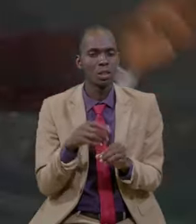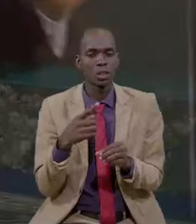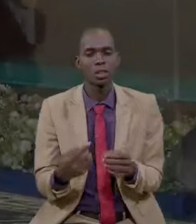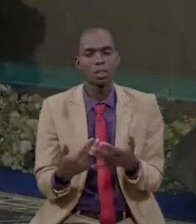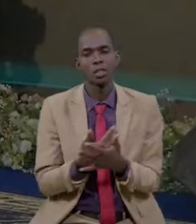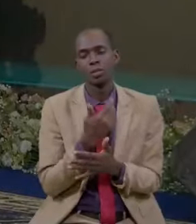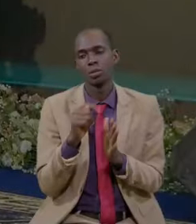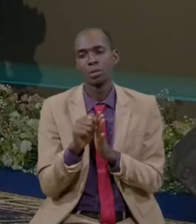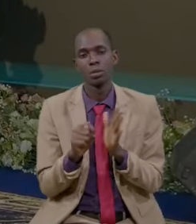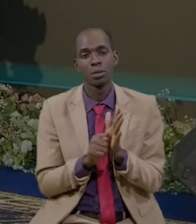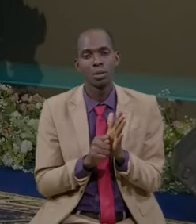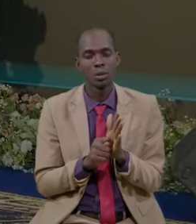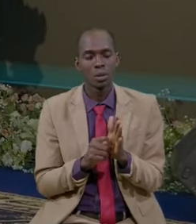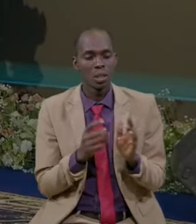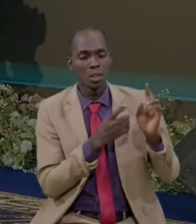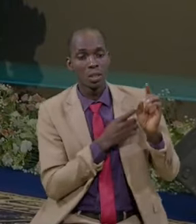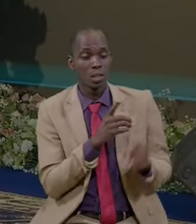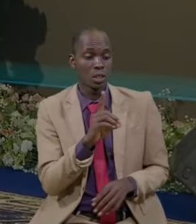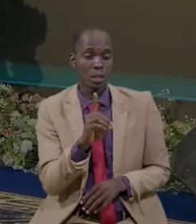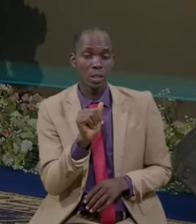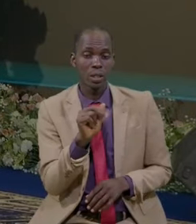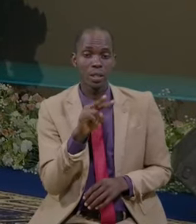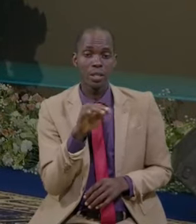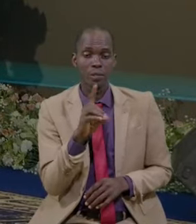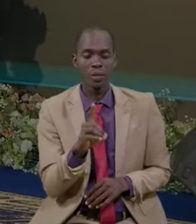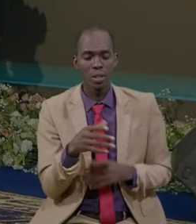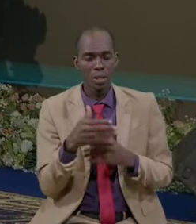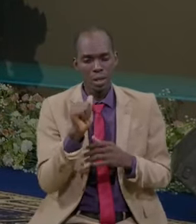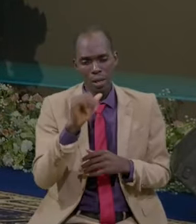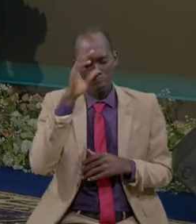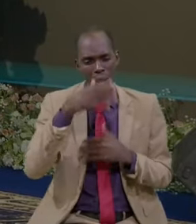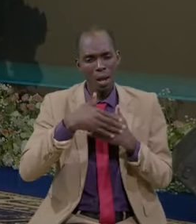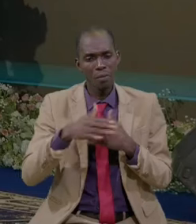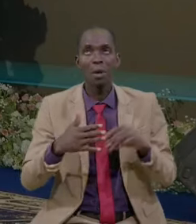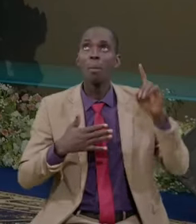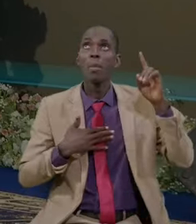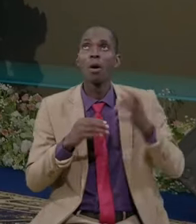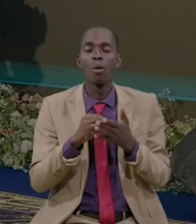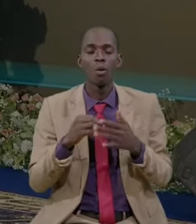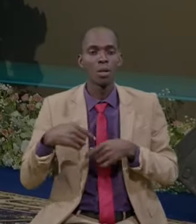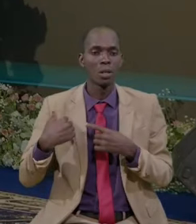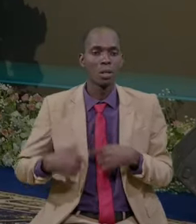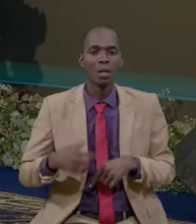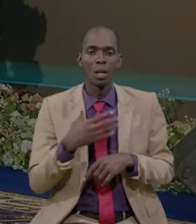mon cœur. Et Samuel a déversé l'huile d'onction sur lui. Et